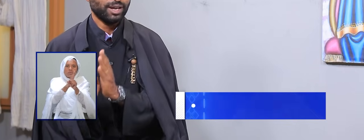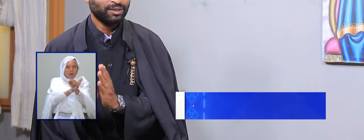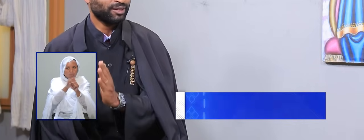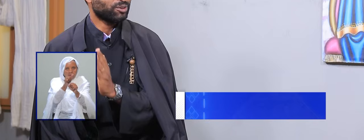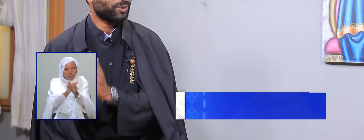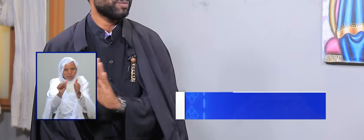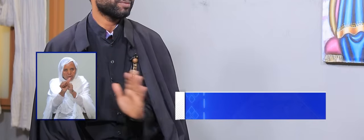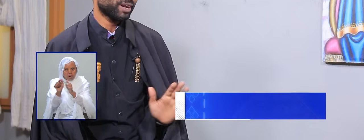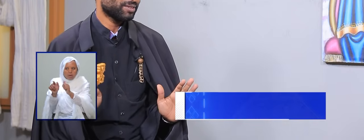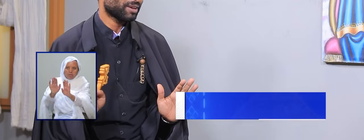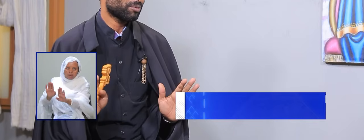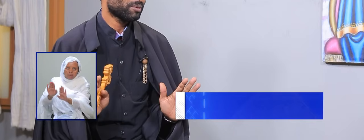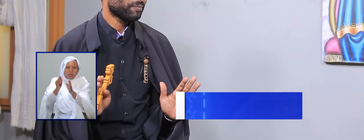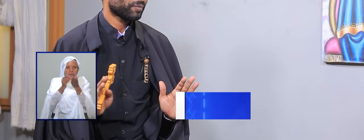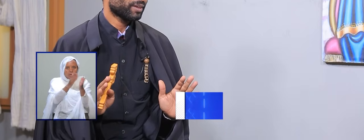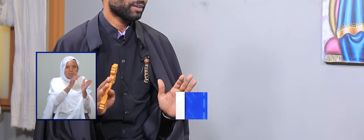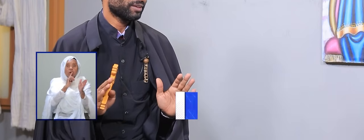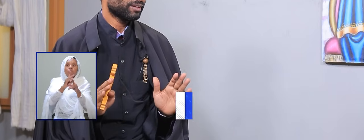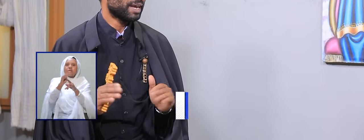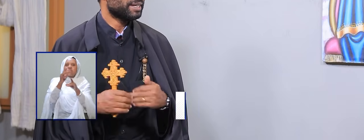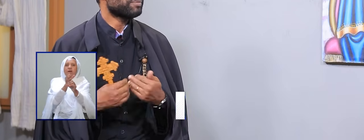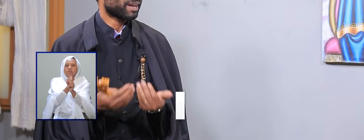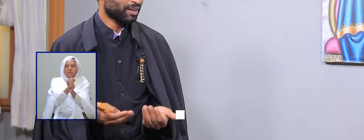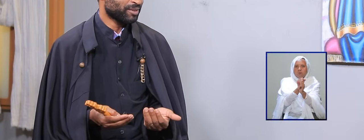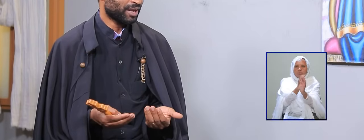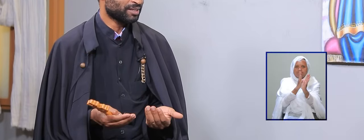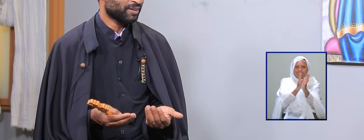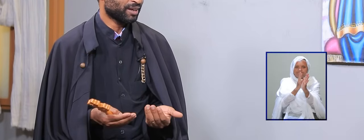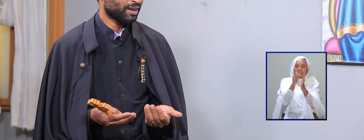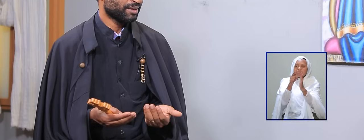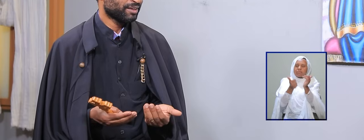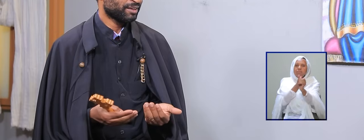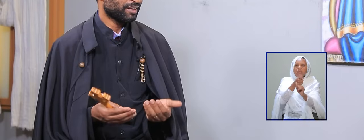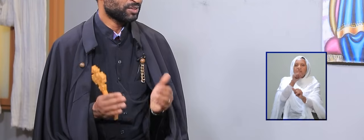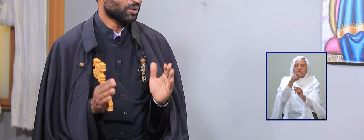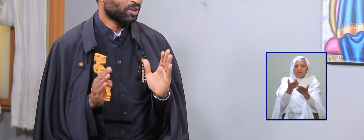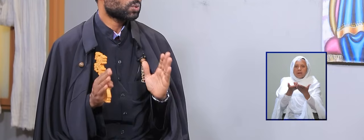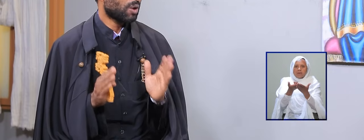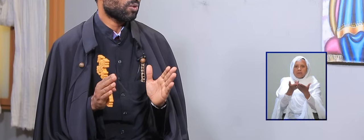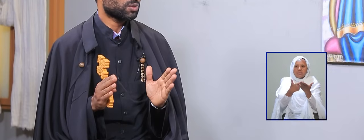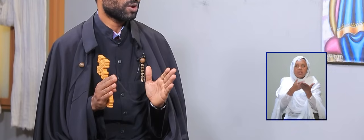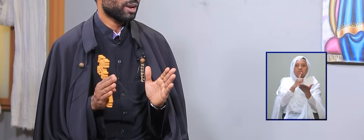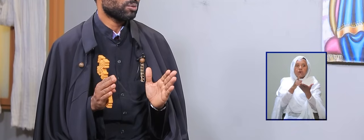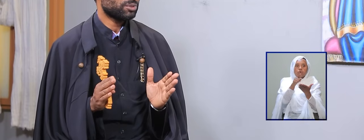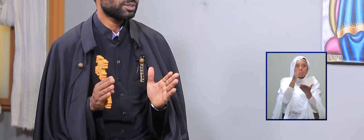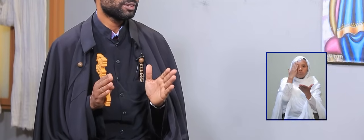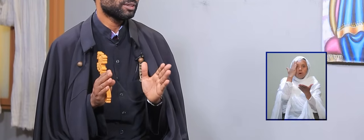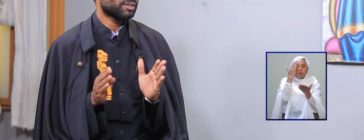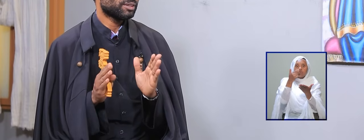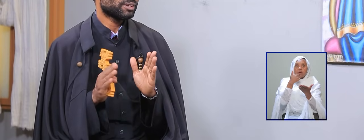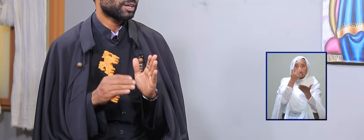ናችሁ እናንተ እንዲናችሁ ብለው መስመር ያስይዛሉ ያንን መከተል መቻል ያስፈልጋል ለዚህ ነው እነሱ ያውቋቸዋል